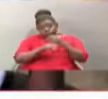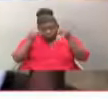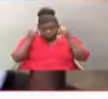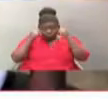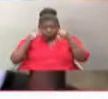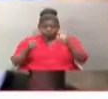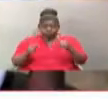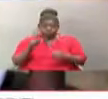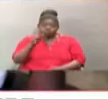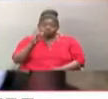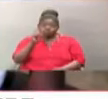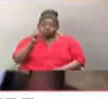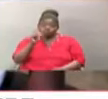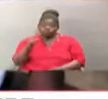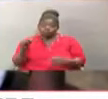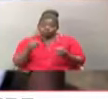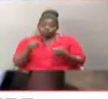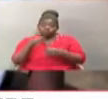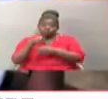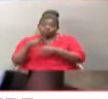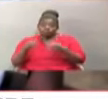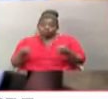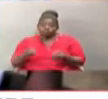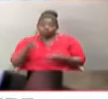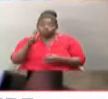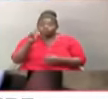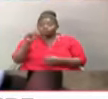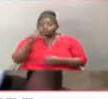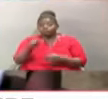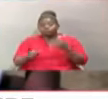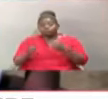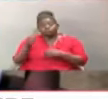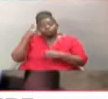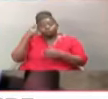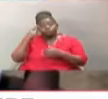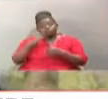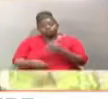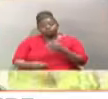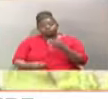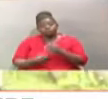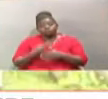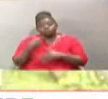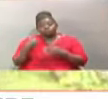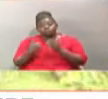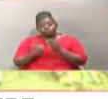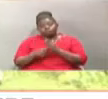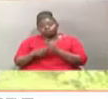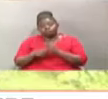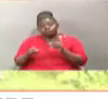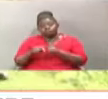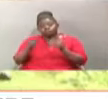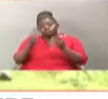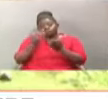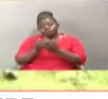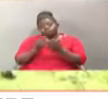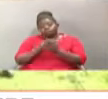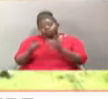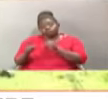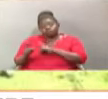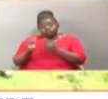Kata alumiriza Sesimba okumuyingiza mu ddiiru gy'ata ategedde nti n'amuviiramu ebizibu bw'atyo n'asaba